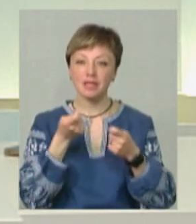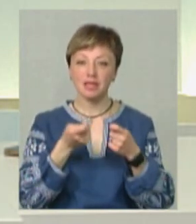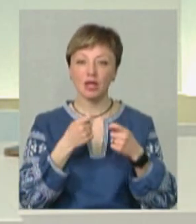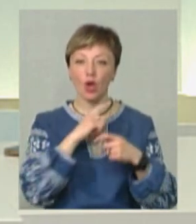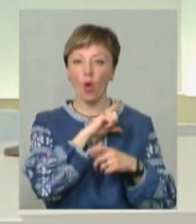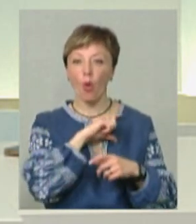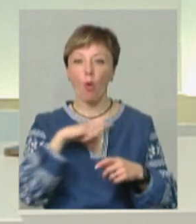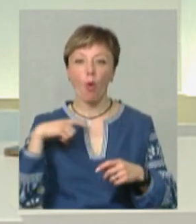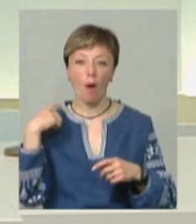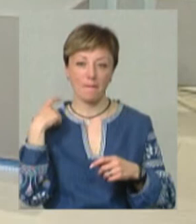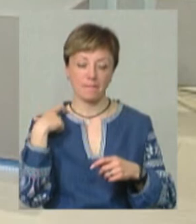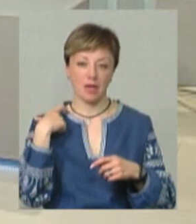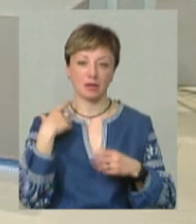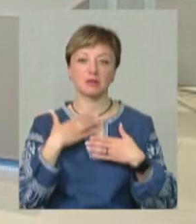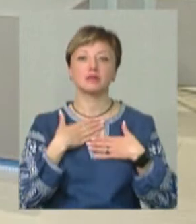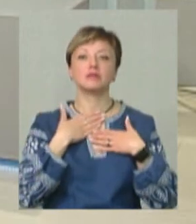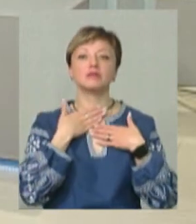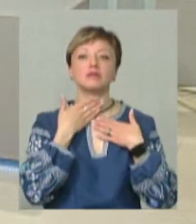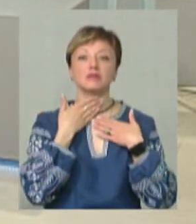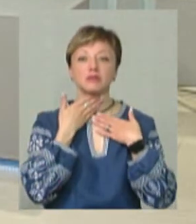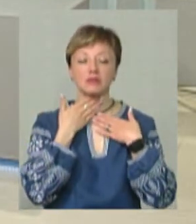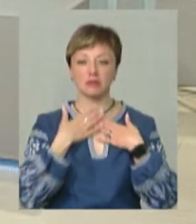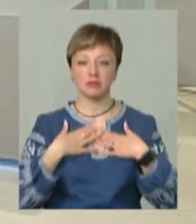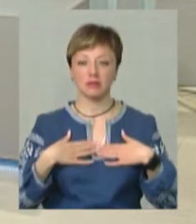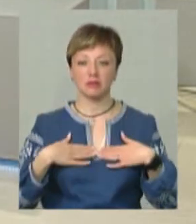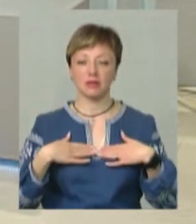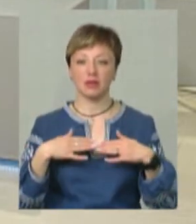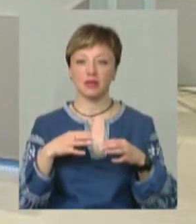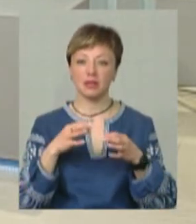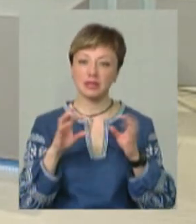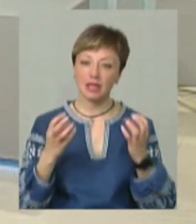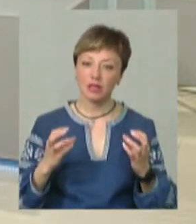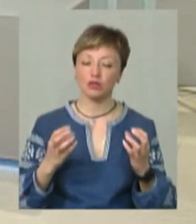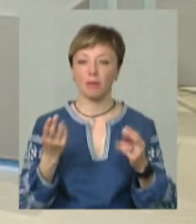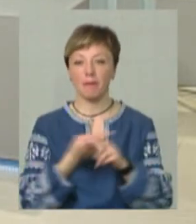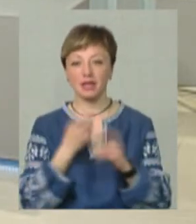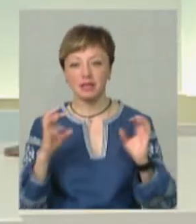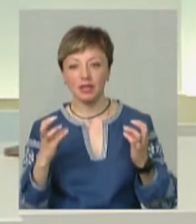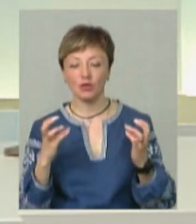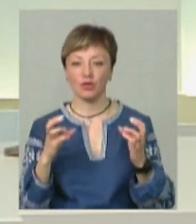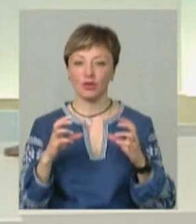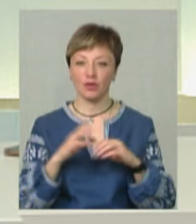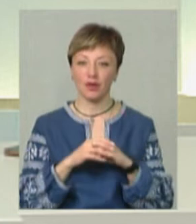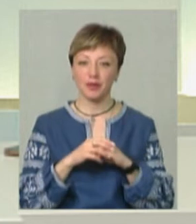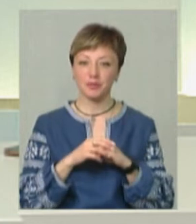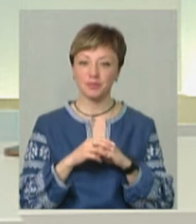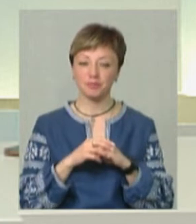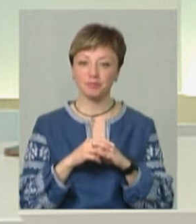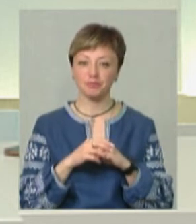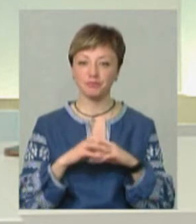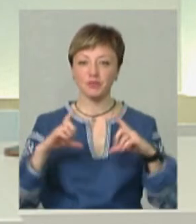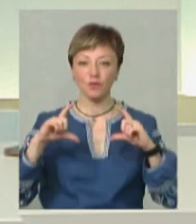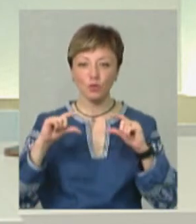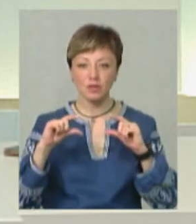коміри. Вони закривали практично все по груддя, з китичками, без китичок. Вузькі